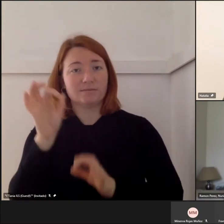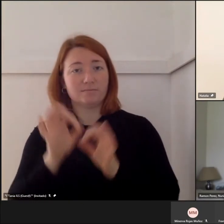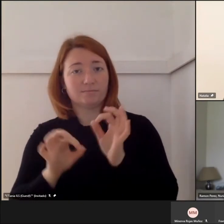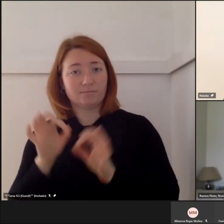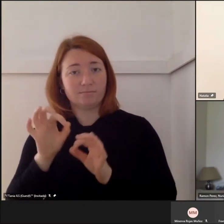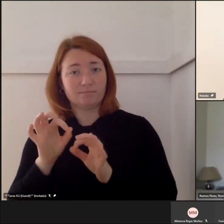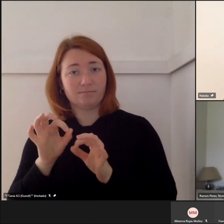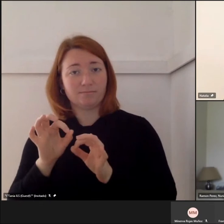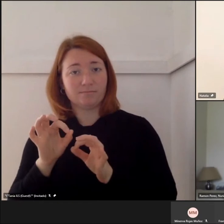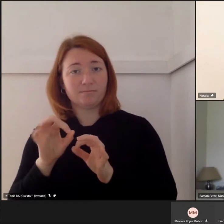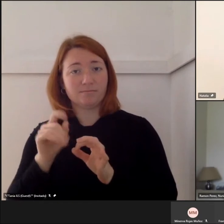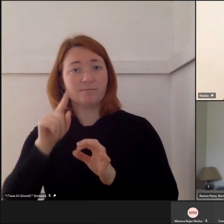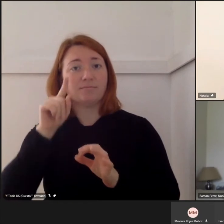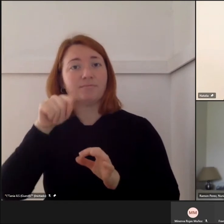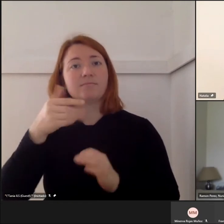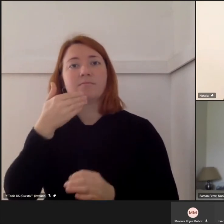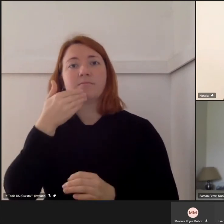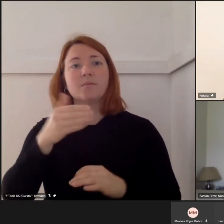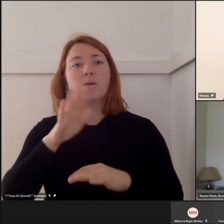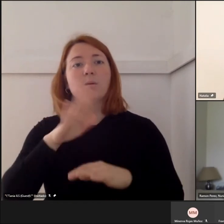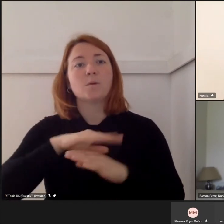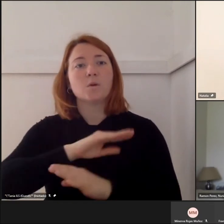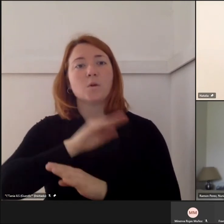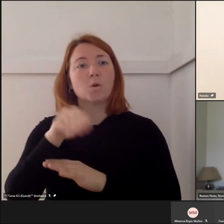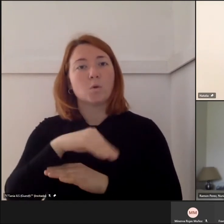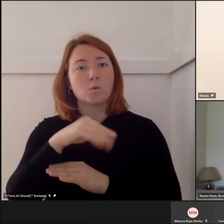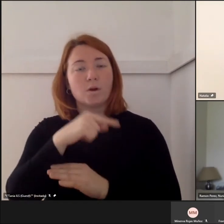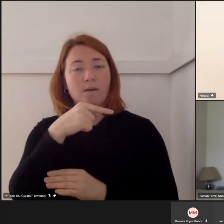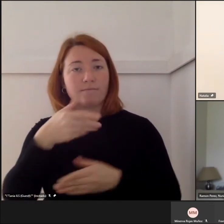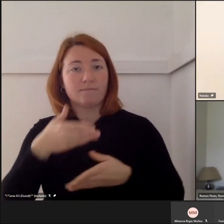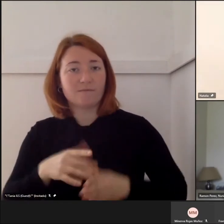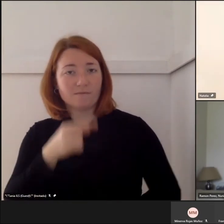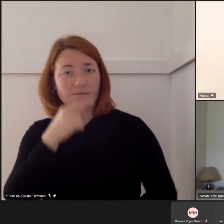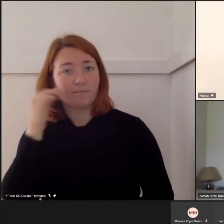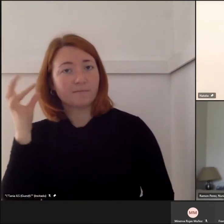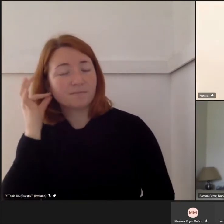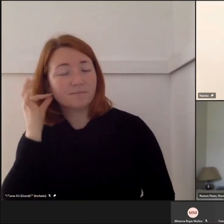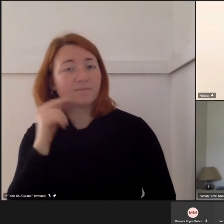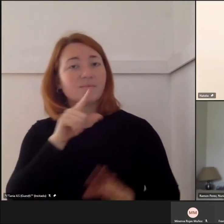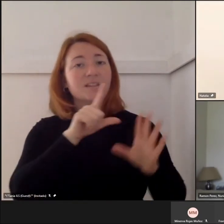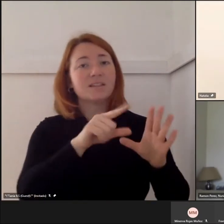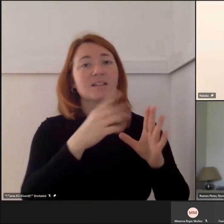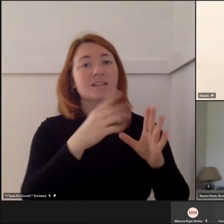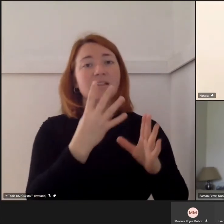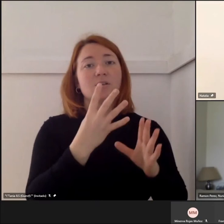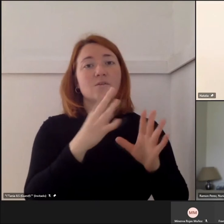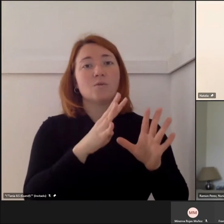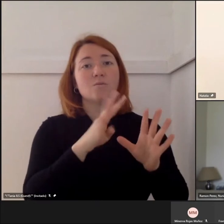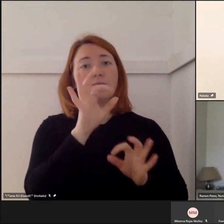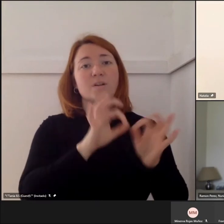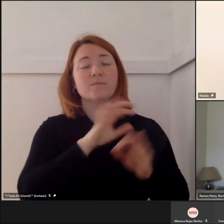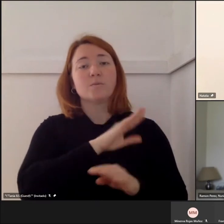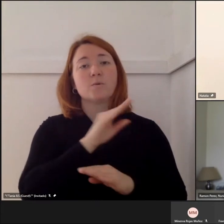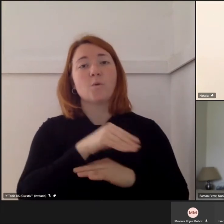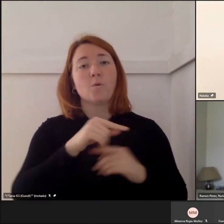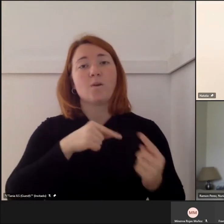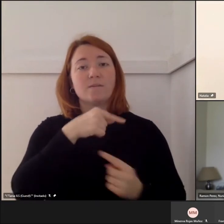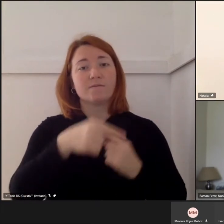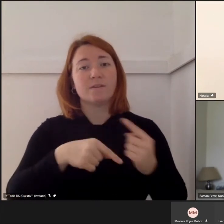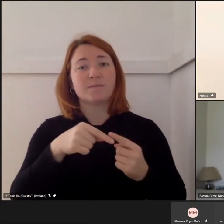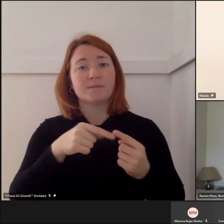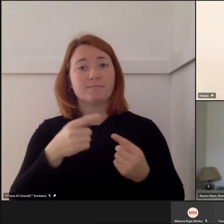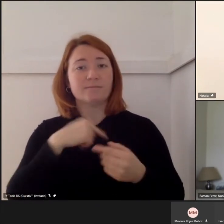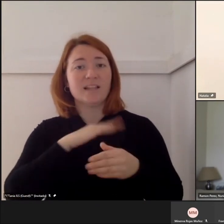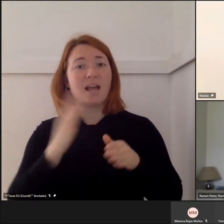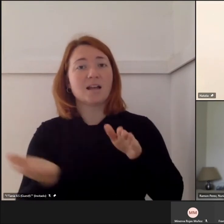per cura de fills i filles i el 79% de les excedències per cura de familiars van ser demanades per dones, per tant,